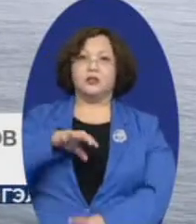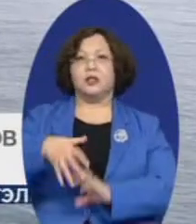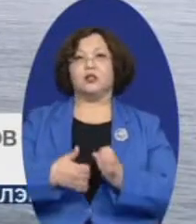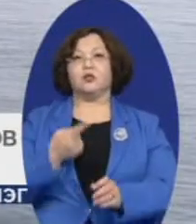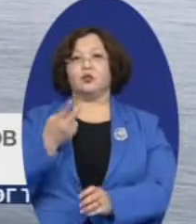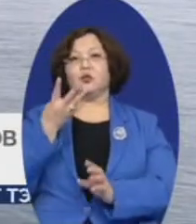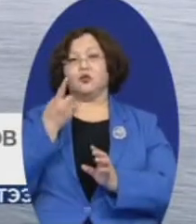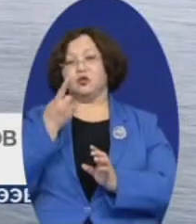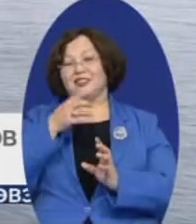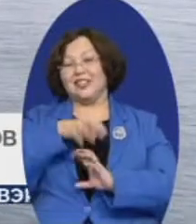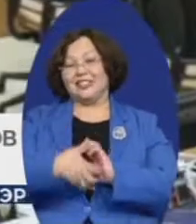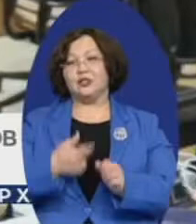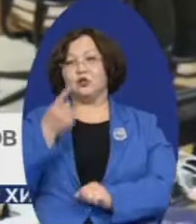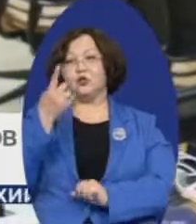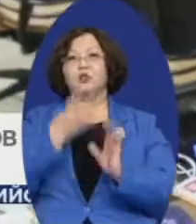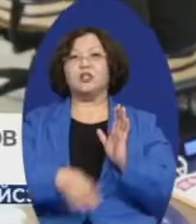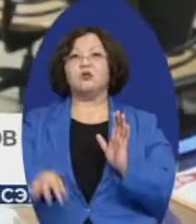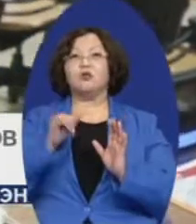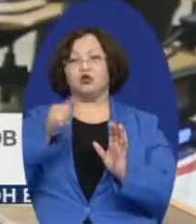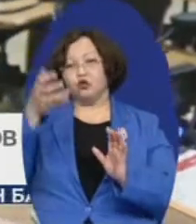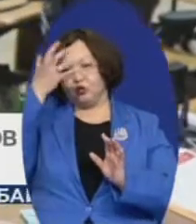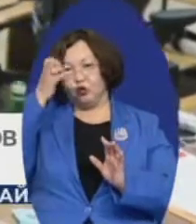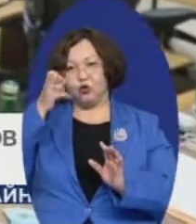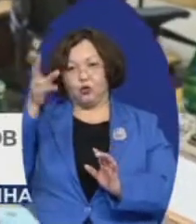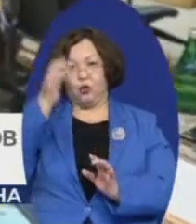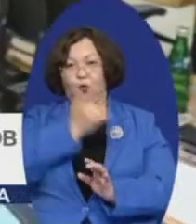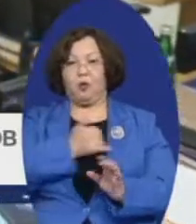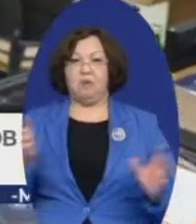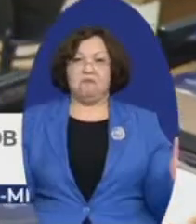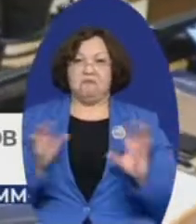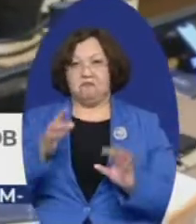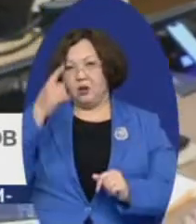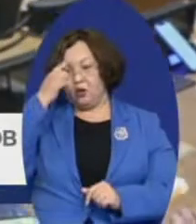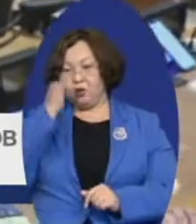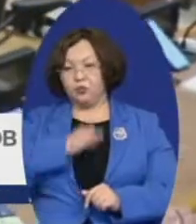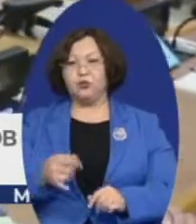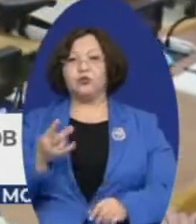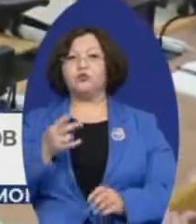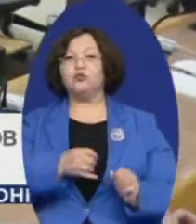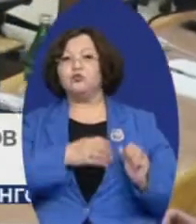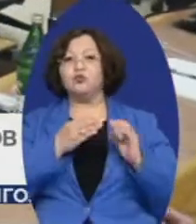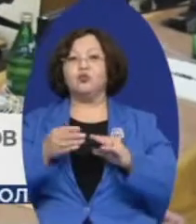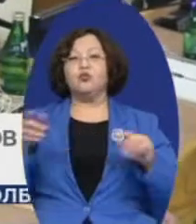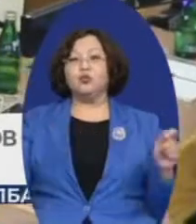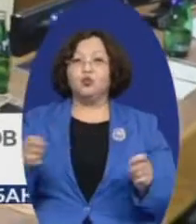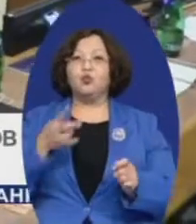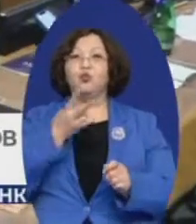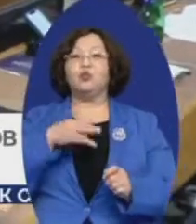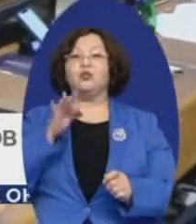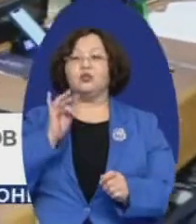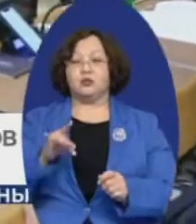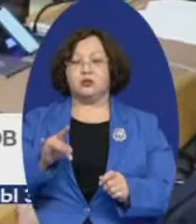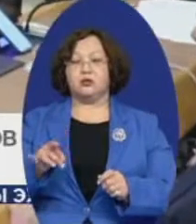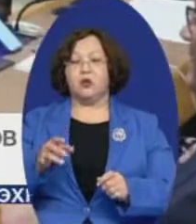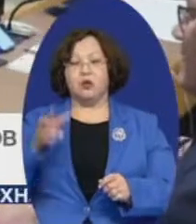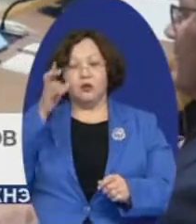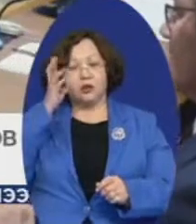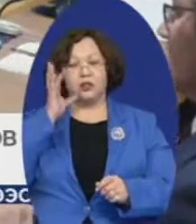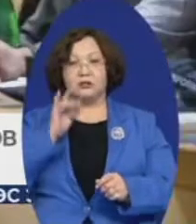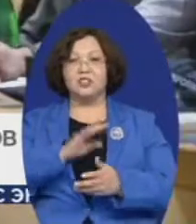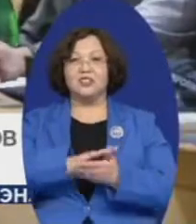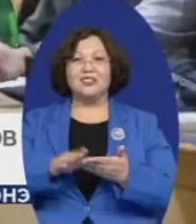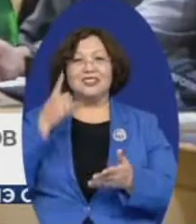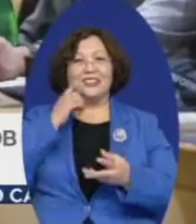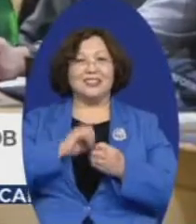Дэлхийн 190 гаруй улс орны төр засгийн тэргүүнүүд оролцсон энэ арга хэмжээний үеэр Монгол улс нүүдэлчдийн боловсролын салбарт хийж байгаа шин санаачлалыг